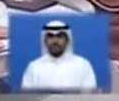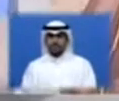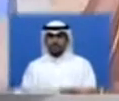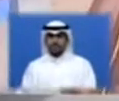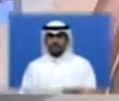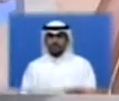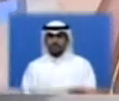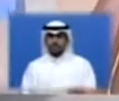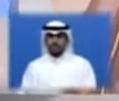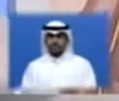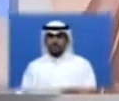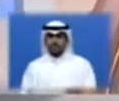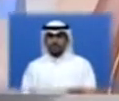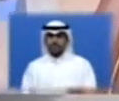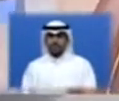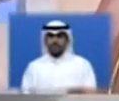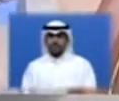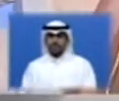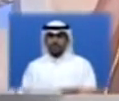الشيخ سلمان صباح السالم الحمود الصباح.